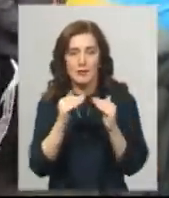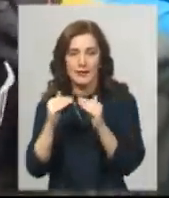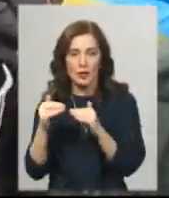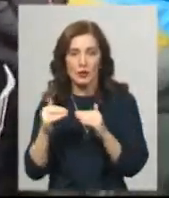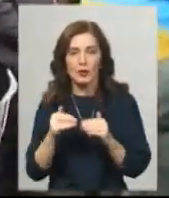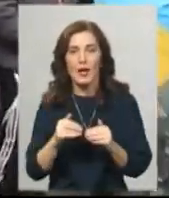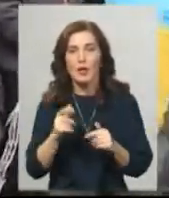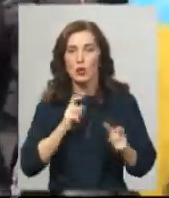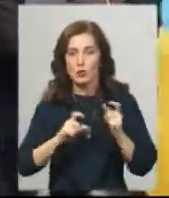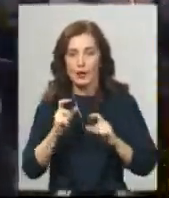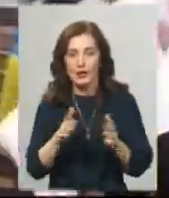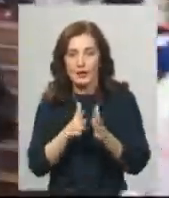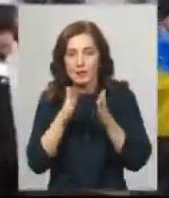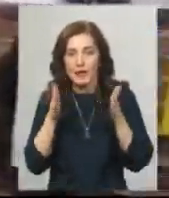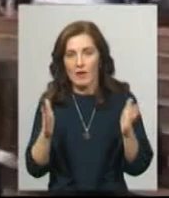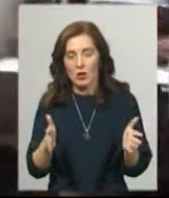переважно студенти.